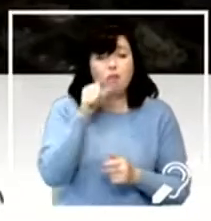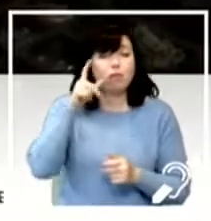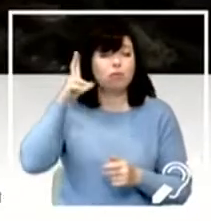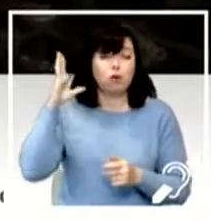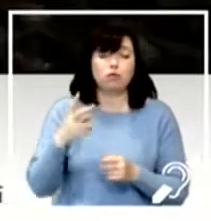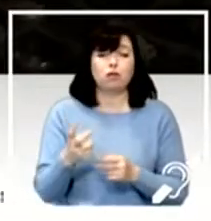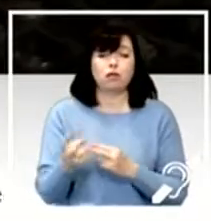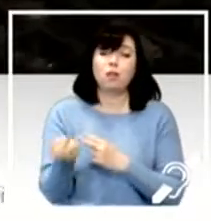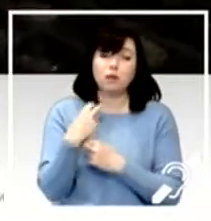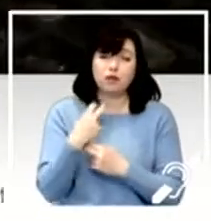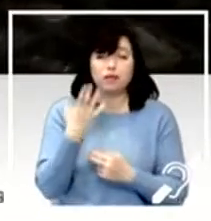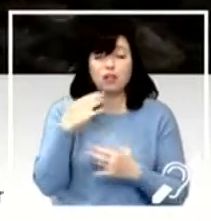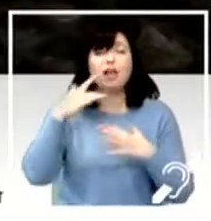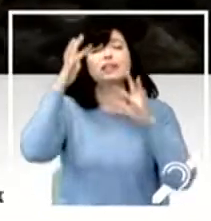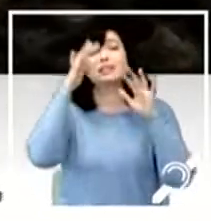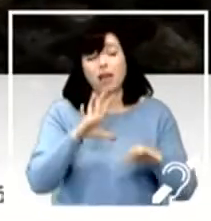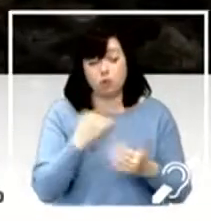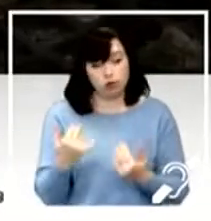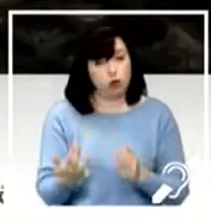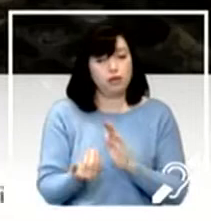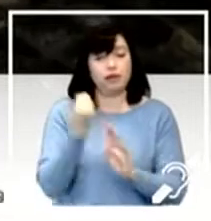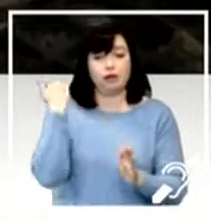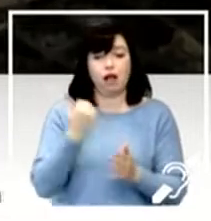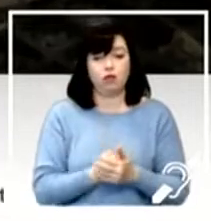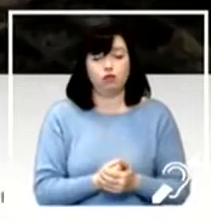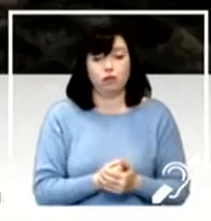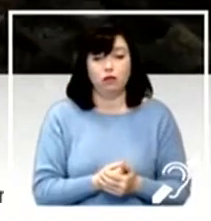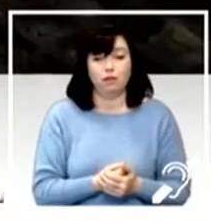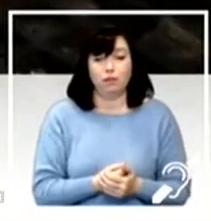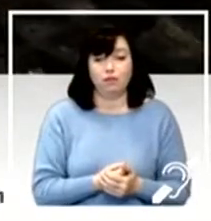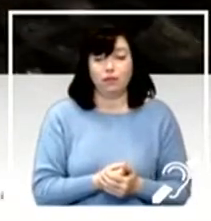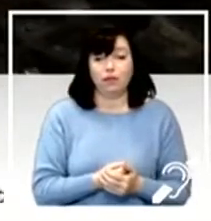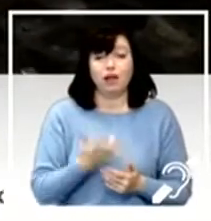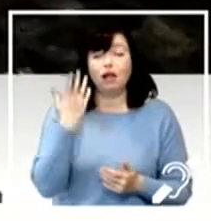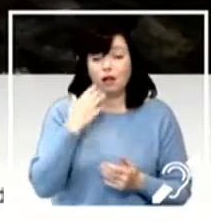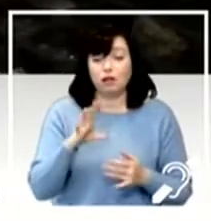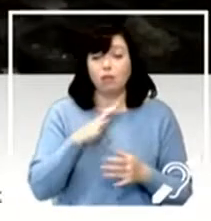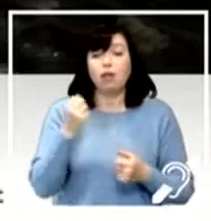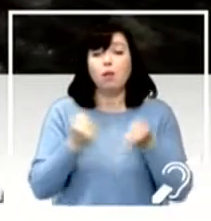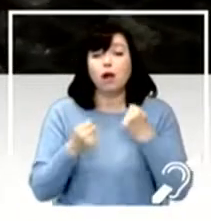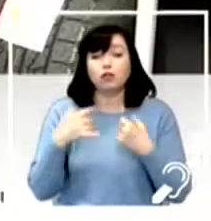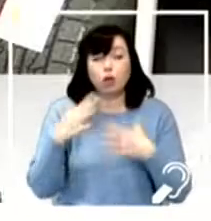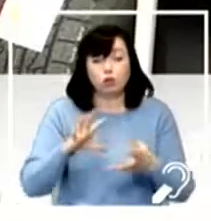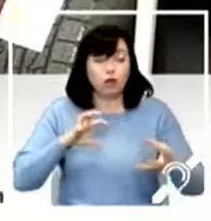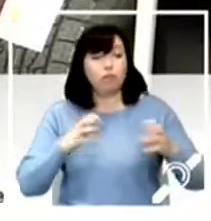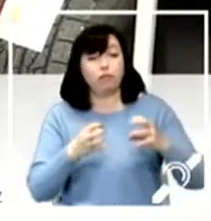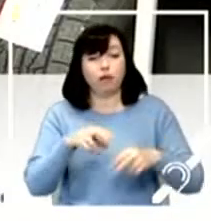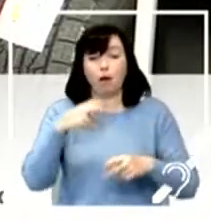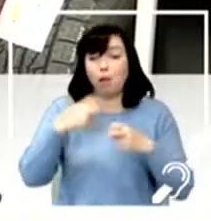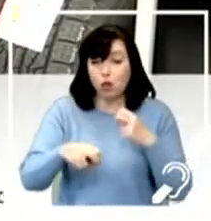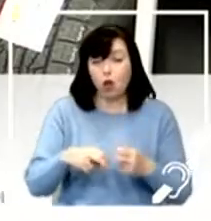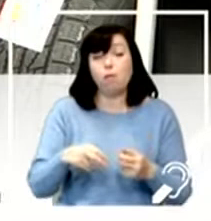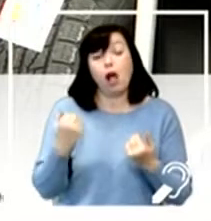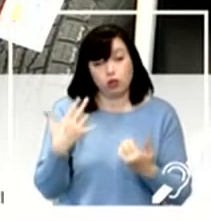eu când cădea de-am zăpada, când vin eu de-am cu mașina fermatul.